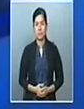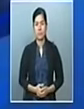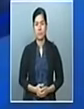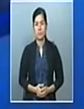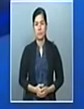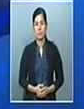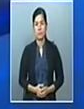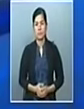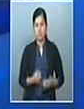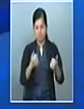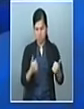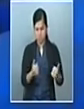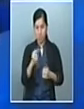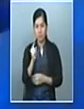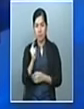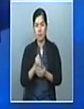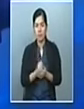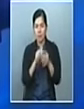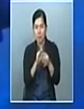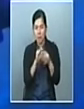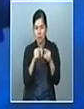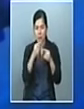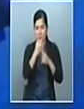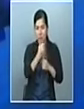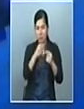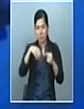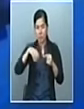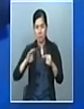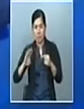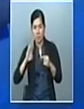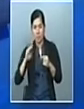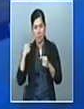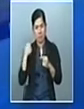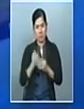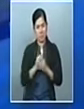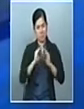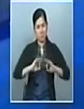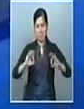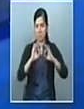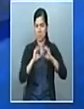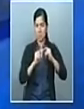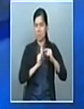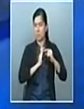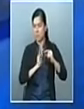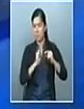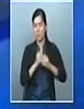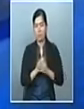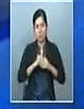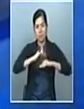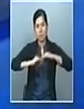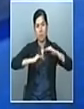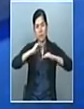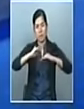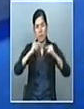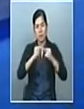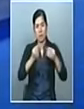ถือว่าตอนนี้เป็นเทรนด์นะคะในการให้ความนิยมกับบริษัทหลักทรัพย์ที่มีหลักธรรมาภิบาลที่ดีนะคะเพื่อที่จะสร้างอนาคตที่ยั่งยืนในการเติบ